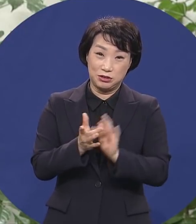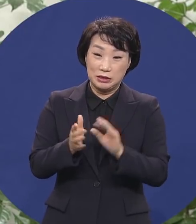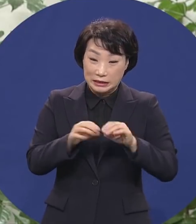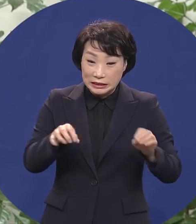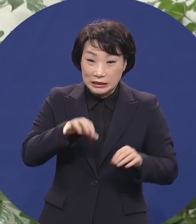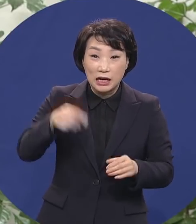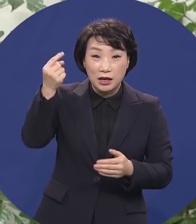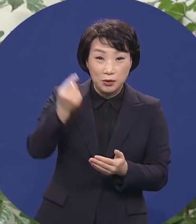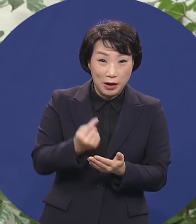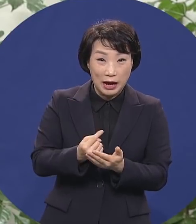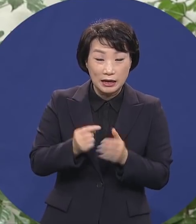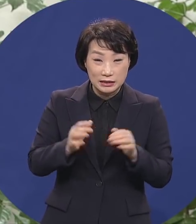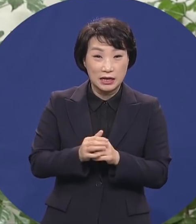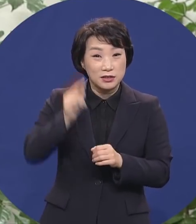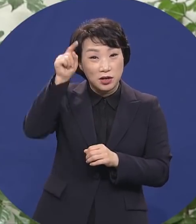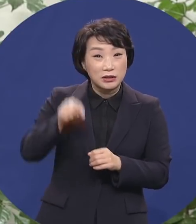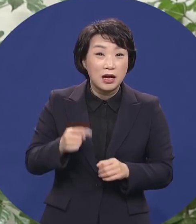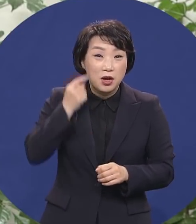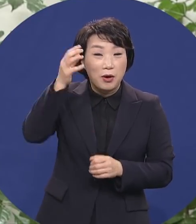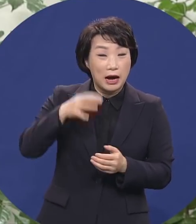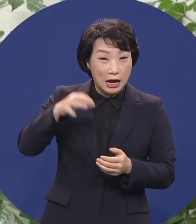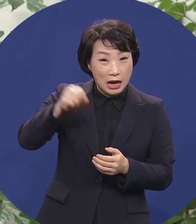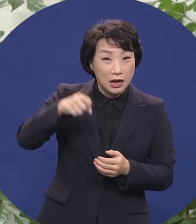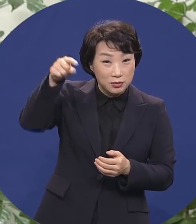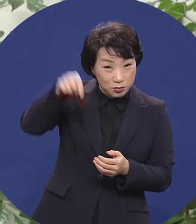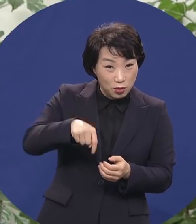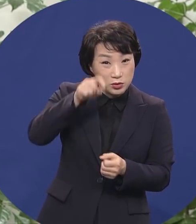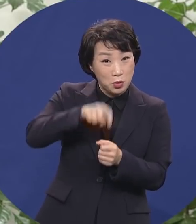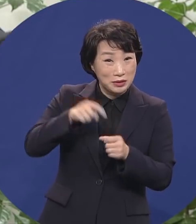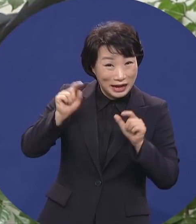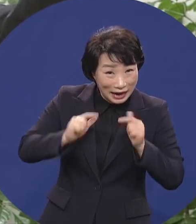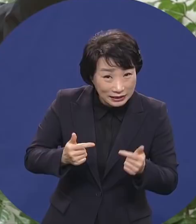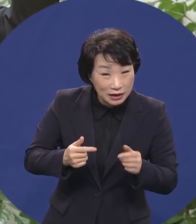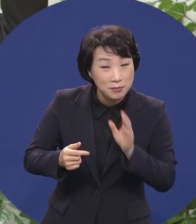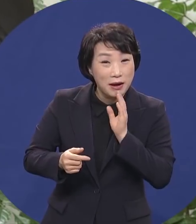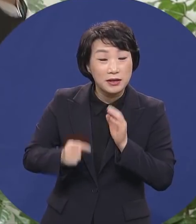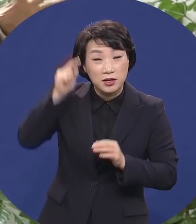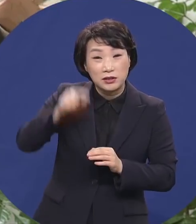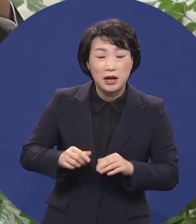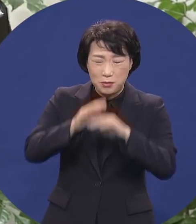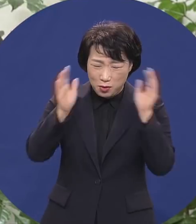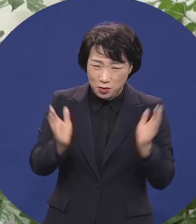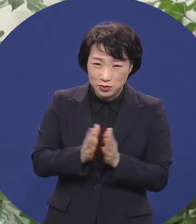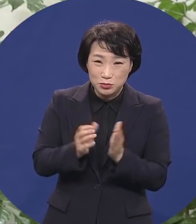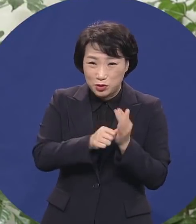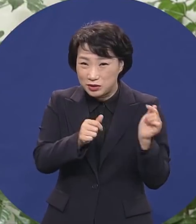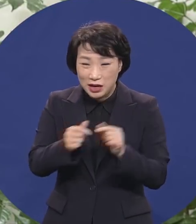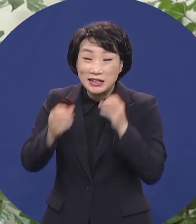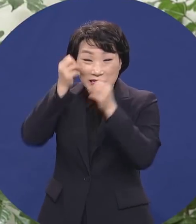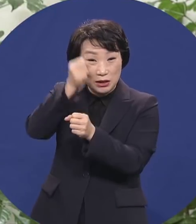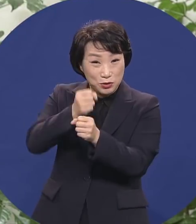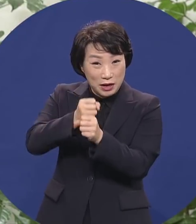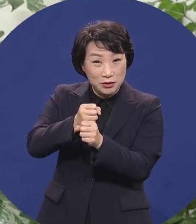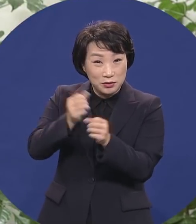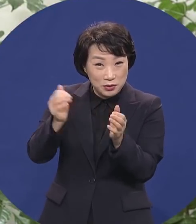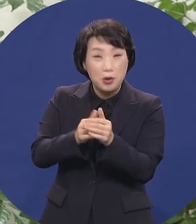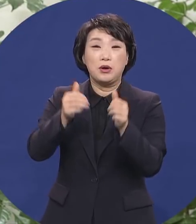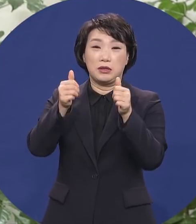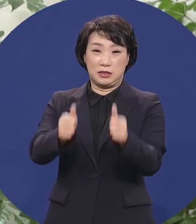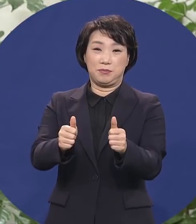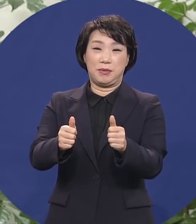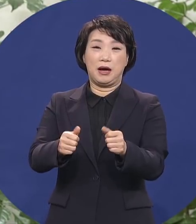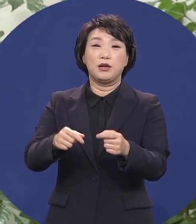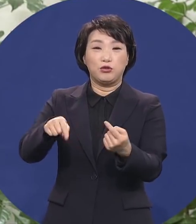땅에 천하 영광을 가지러 오신 분이 아니요, 그분은 천하 만물을 창조하시고 지으시고